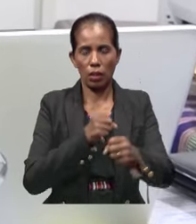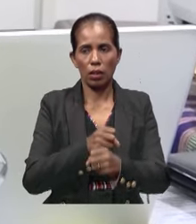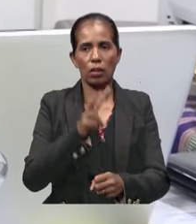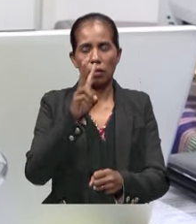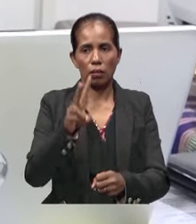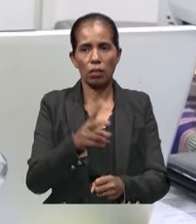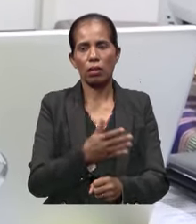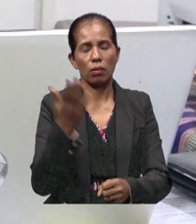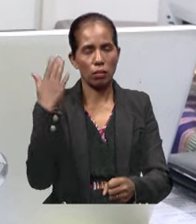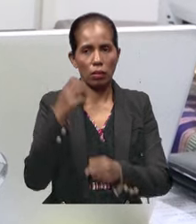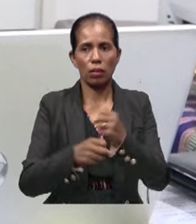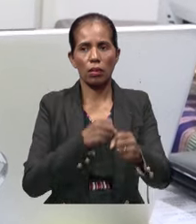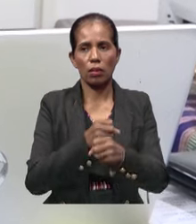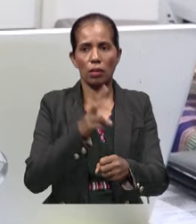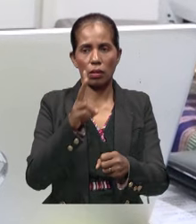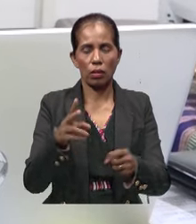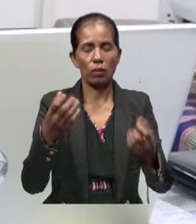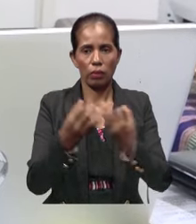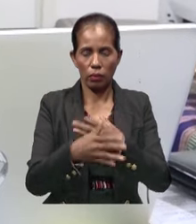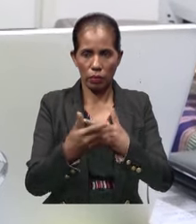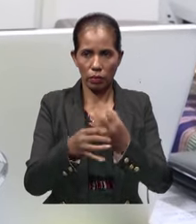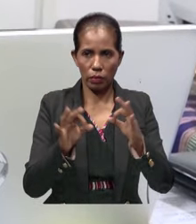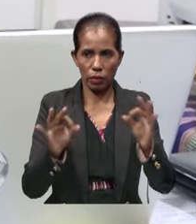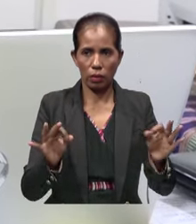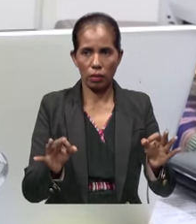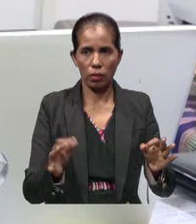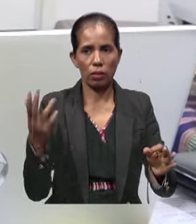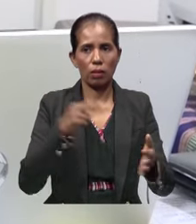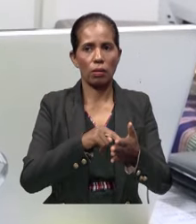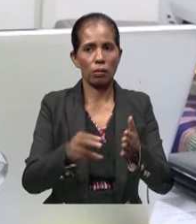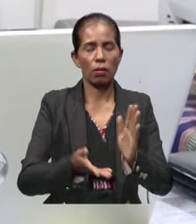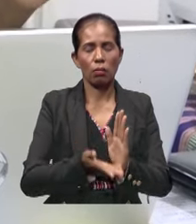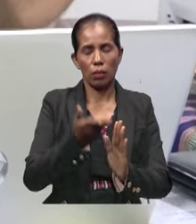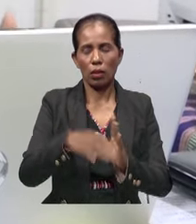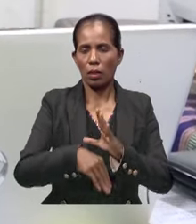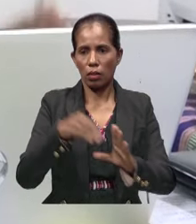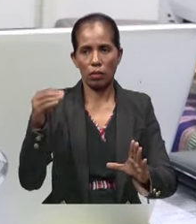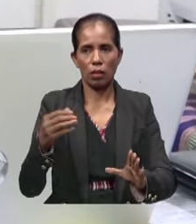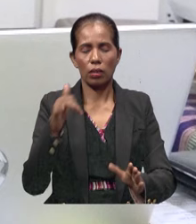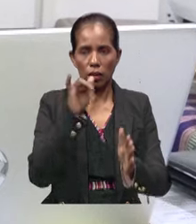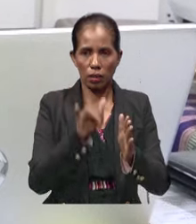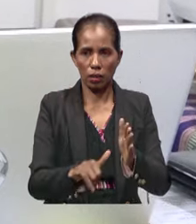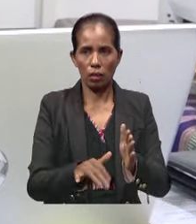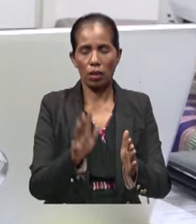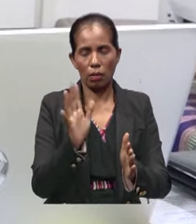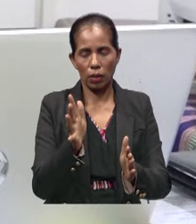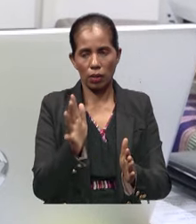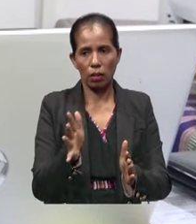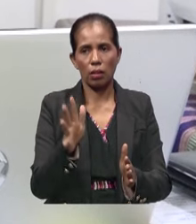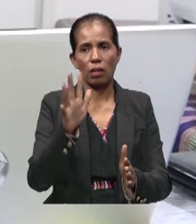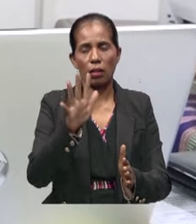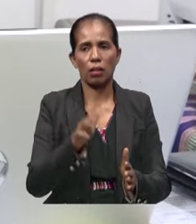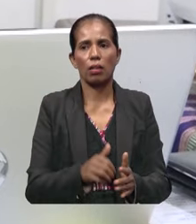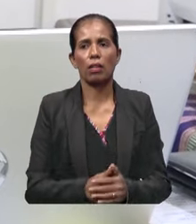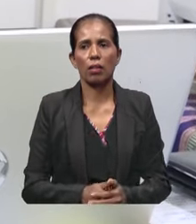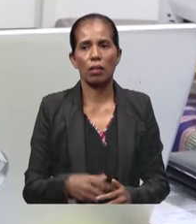ne bema uluk mai tina rua awar ne hotu awar. Hotu awar sira be nomor bode saya na awar. Awar ide be helane 45 pulus aulas